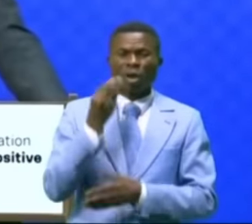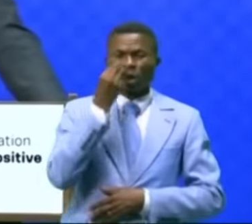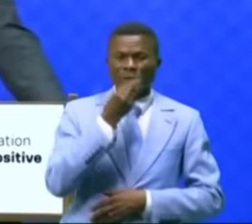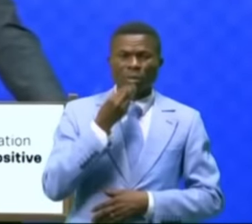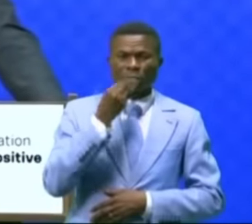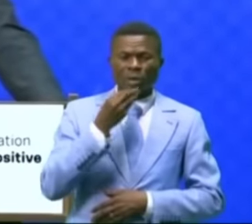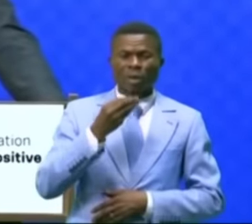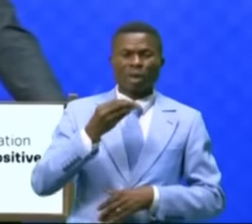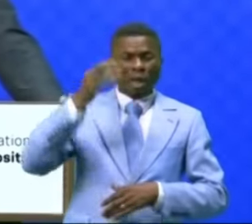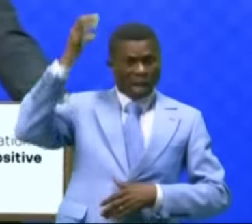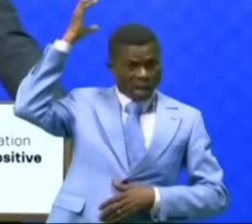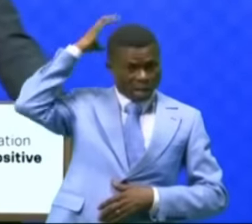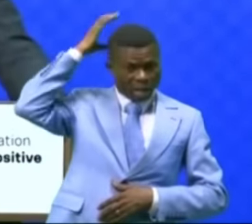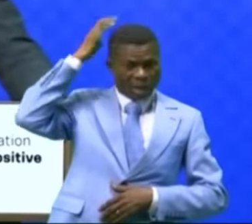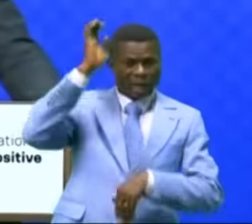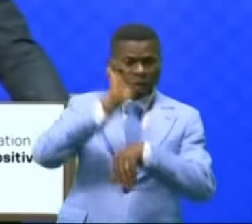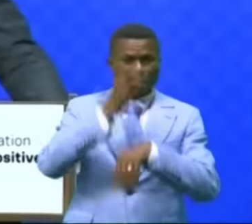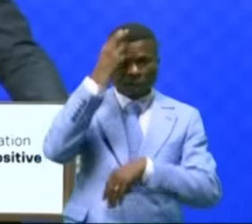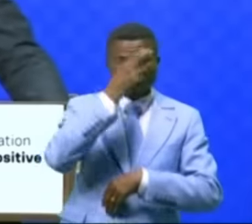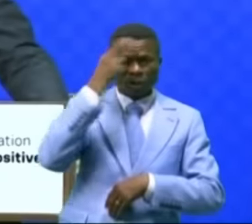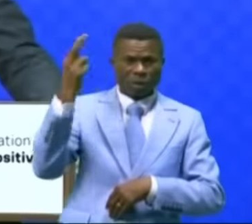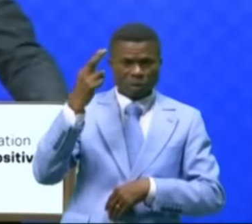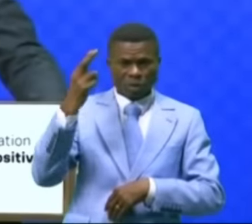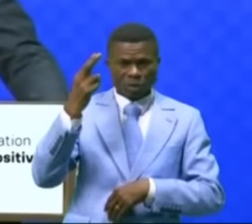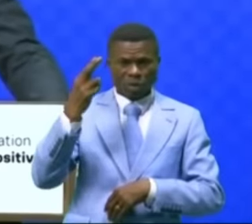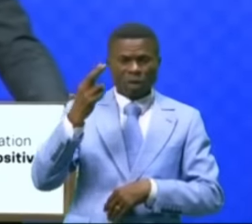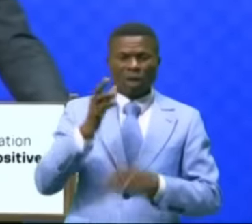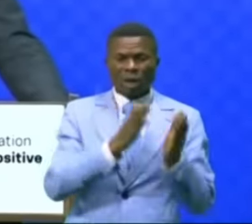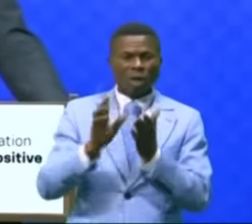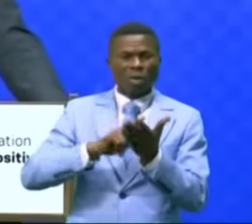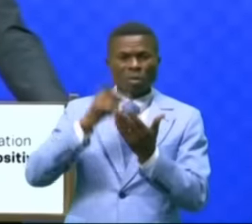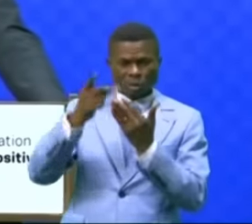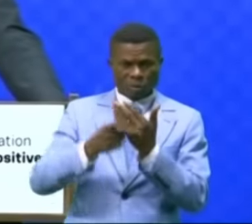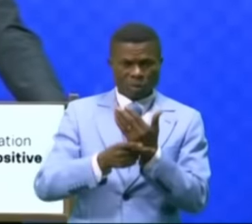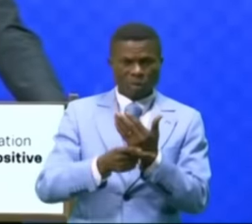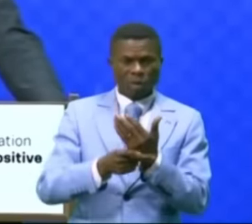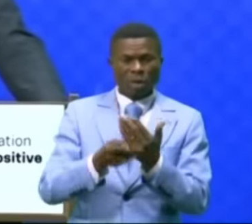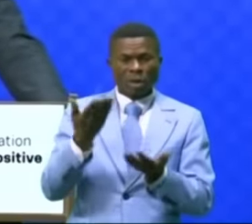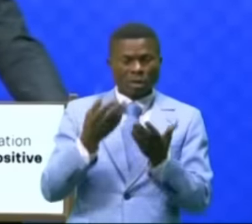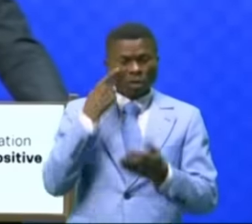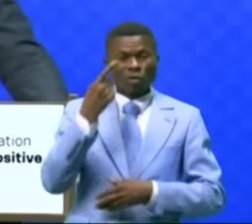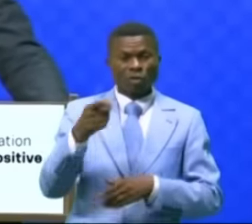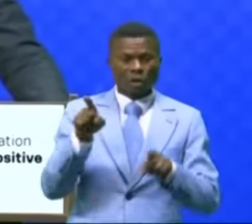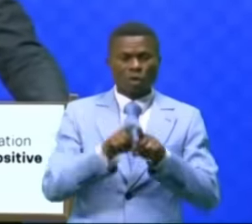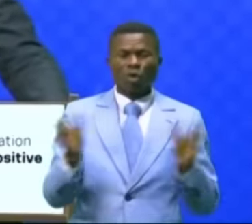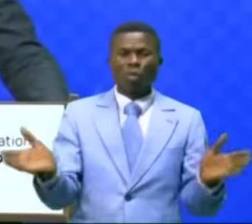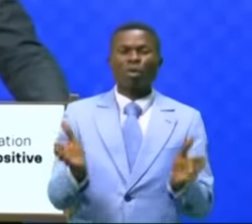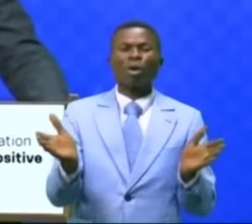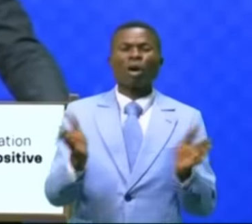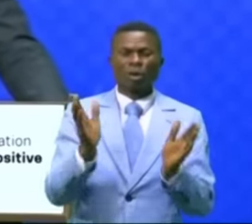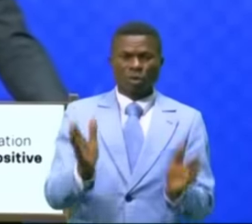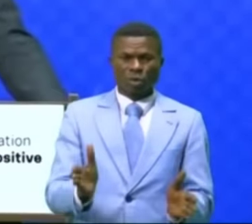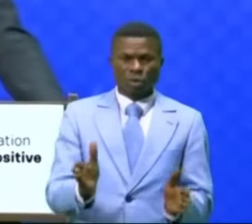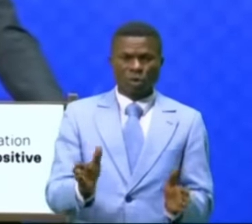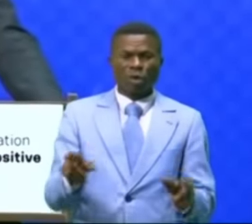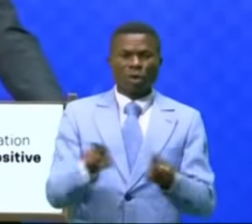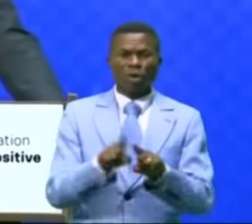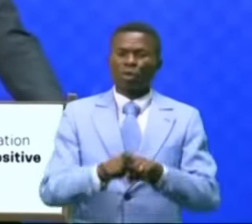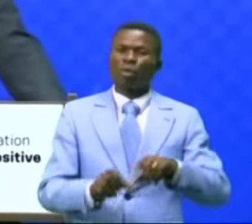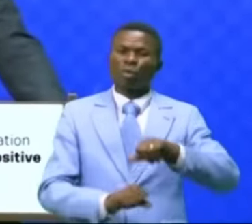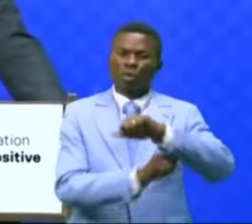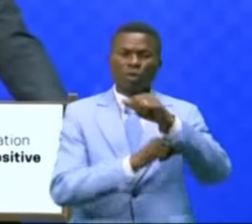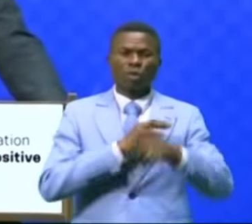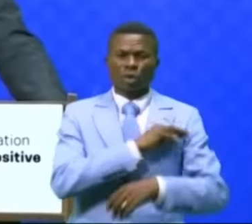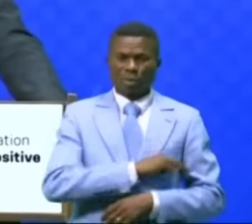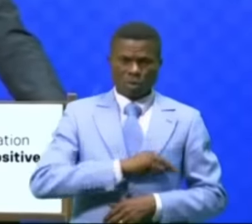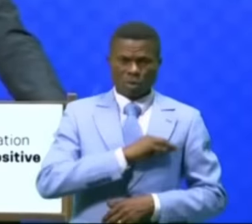du cardinal, j'espère qu'il fera une clarification, peuvent être perçus comme un encouragement, comme un soutien